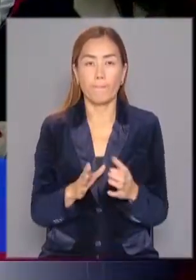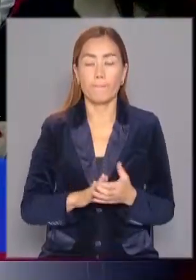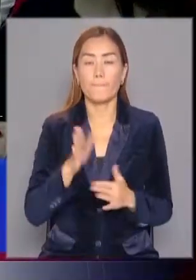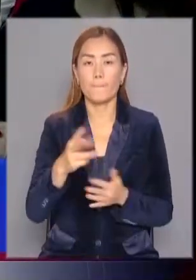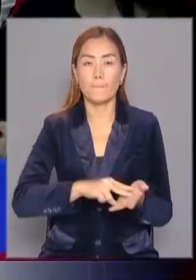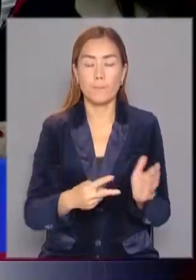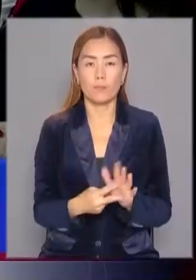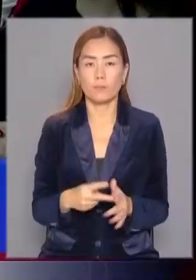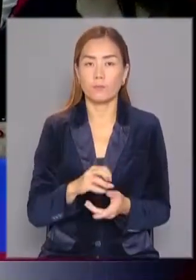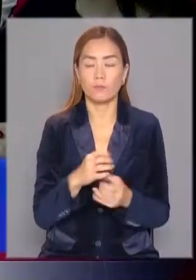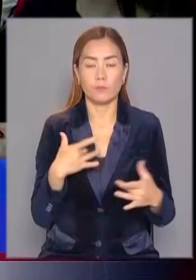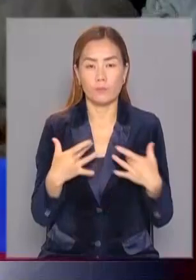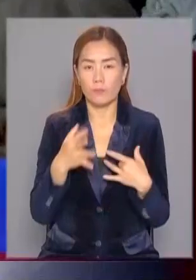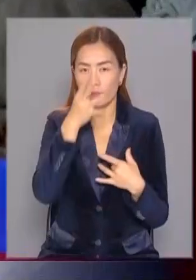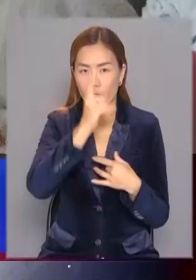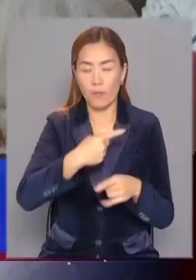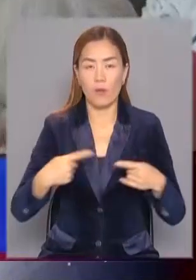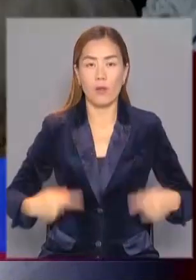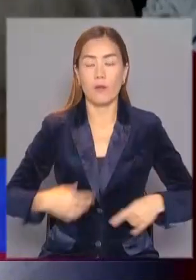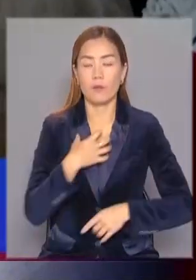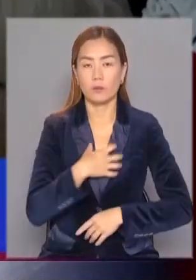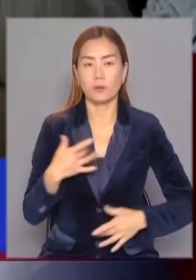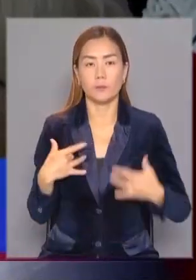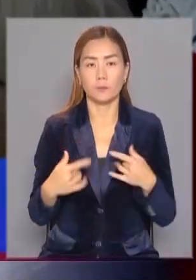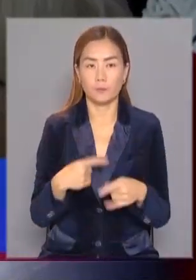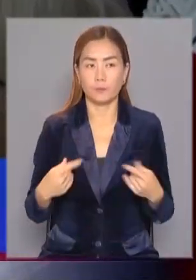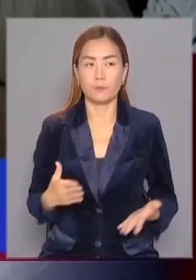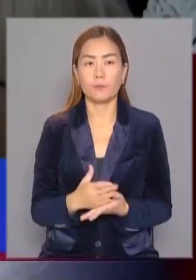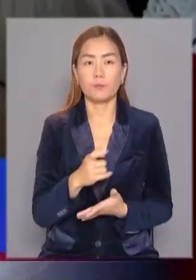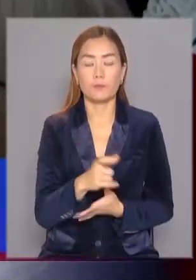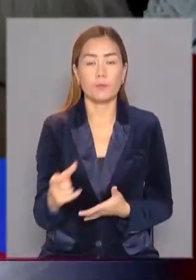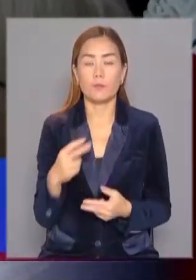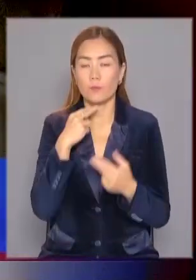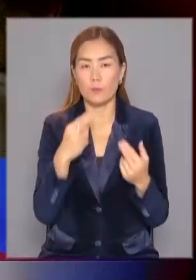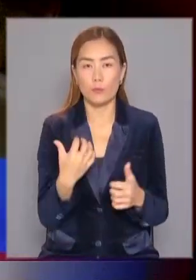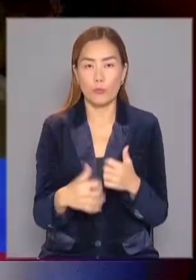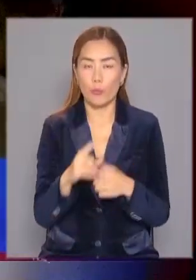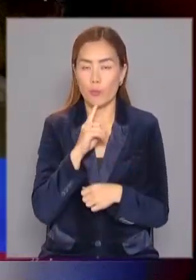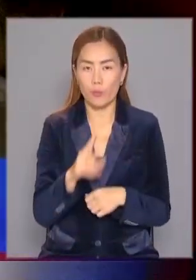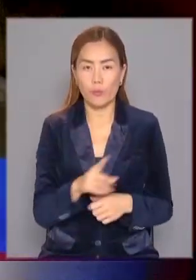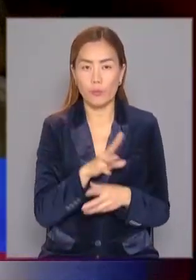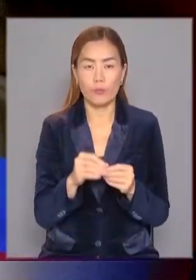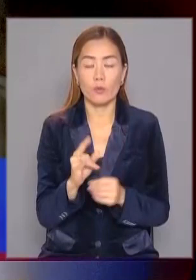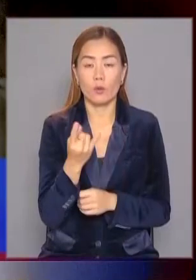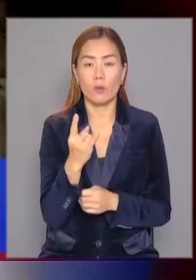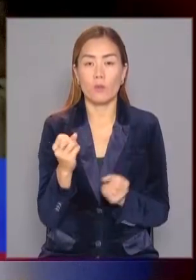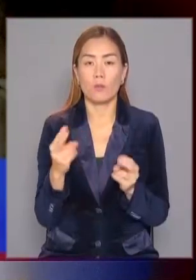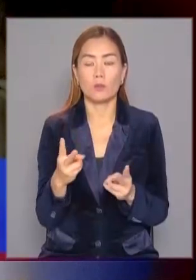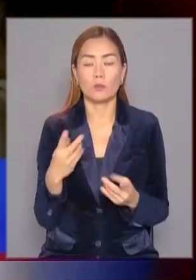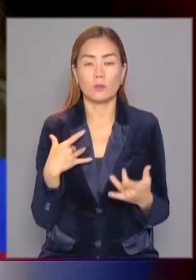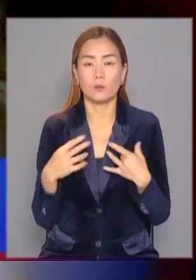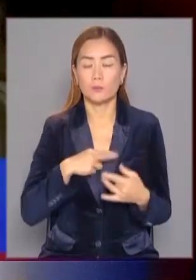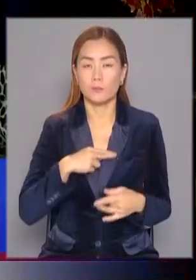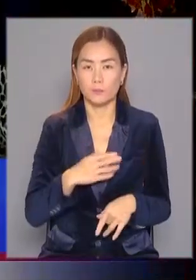болашақ жоспарлары комедиялық және әлеуметтік сипаттағы қойылымдар. Кішкентай көрермендерде назардан тыс қалмайды. Олар үшін мұнда қуыршақ